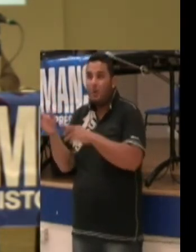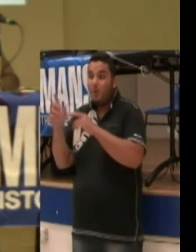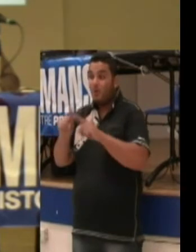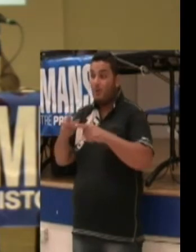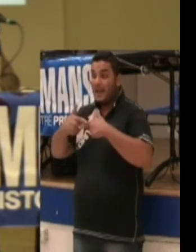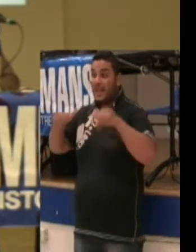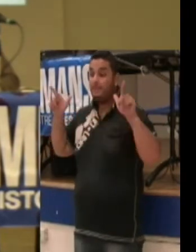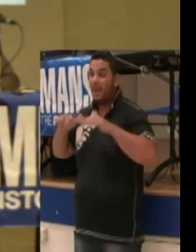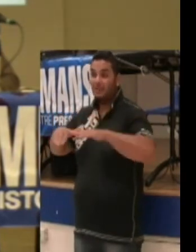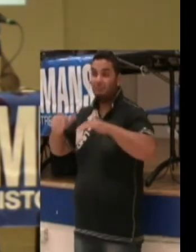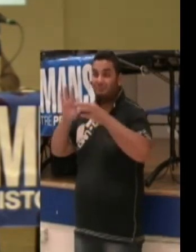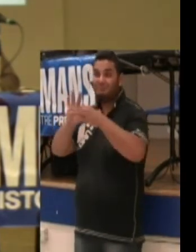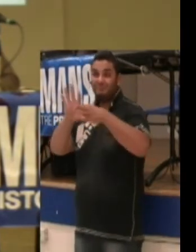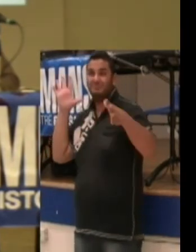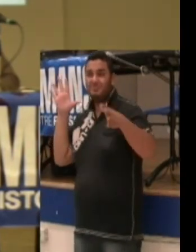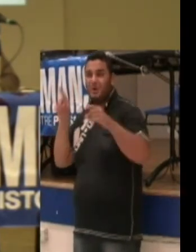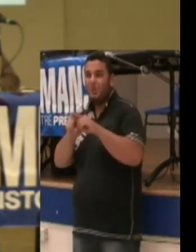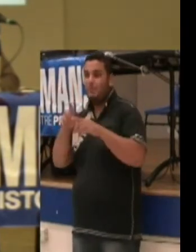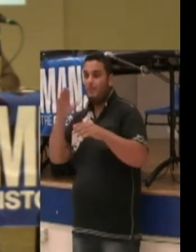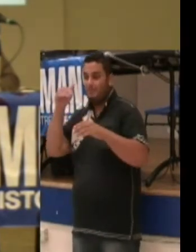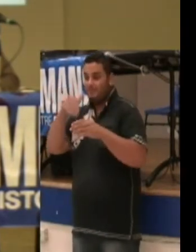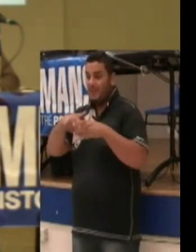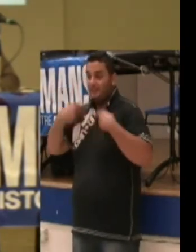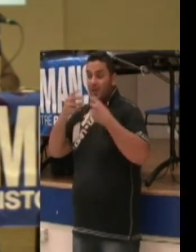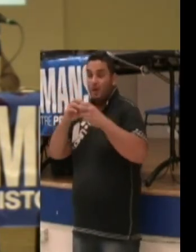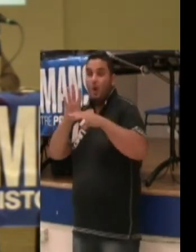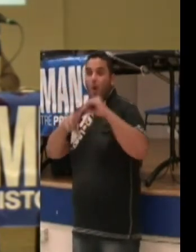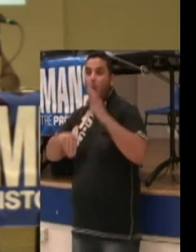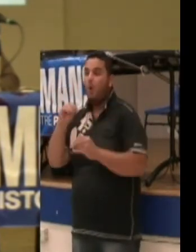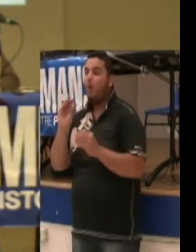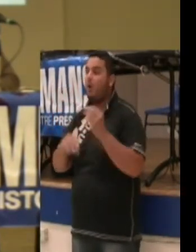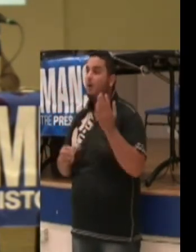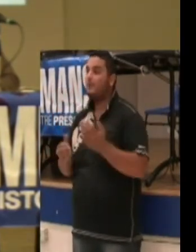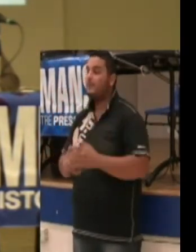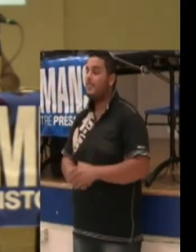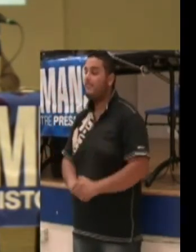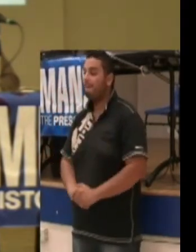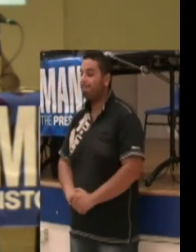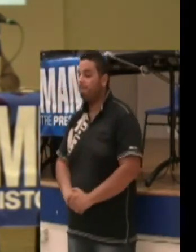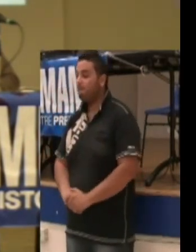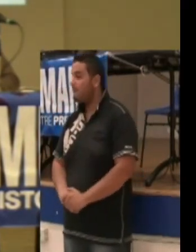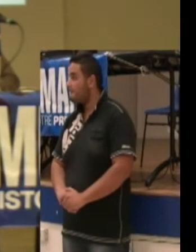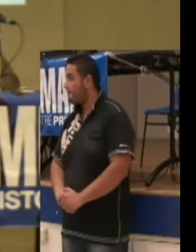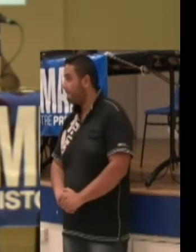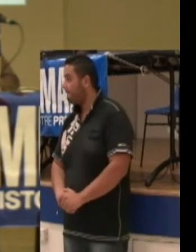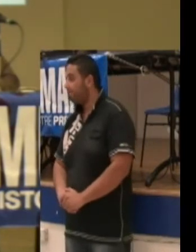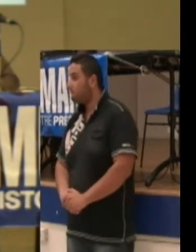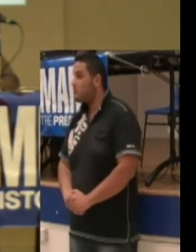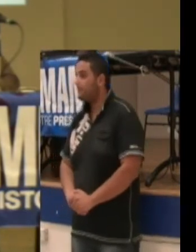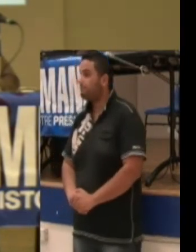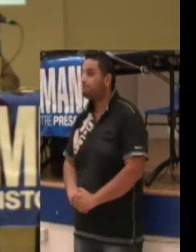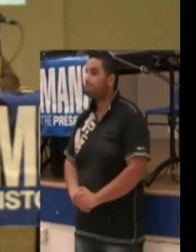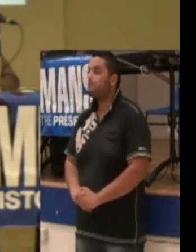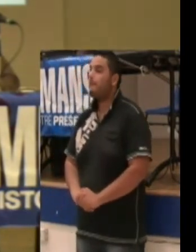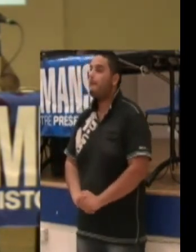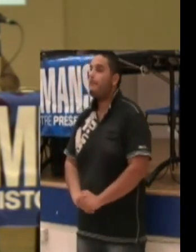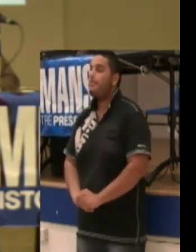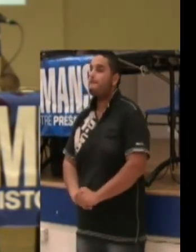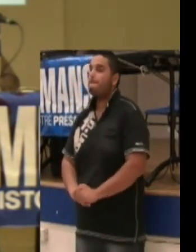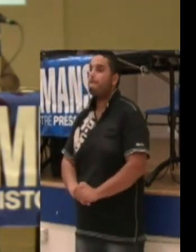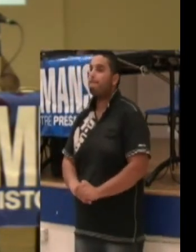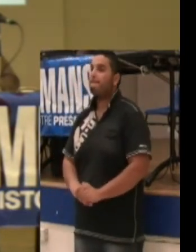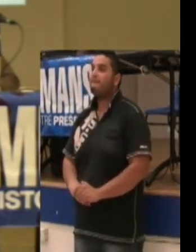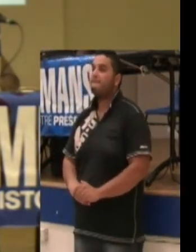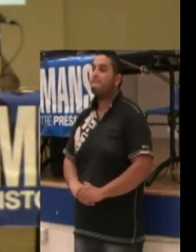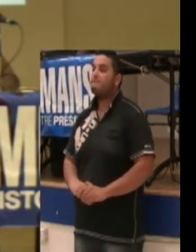d'être épanoui, d'être heureux, et à travers votre intervention, ça a fait écho à des réflexions qu'on a eues au sein de